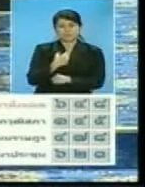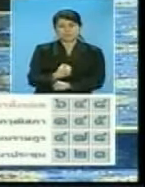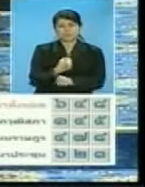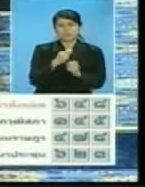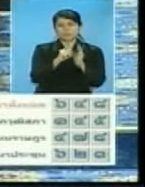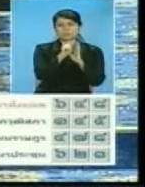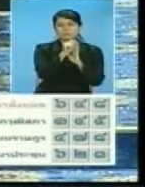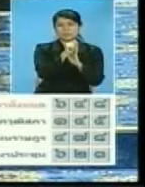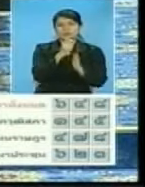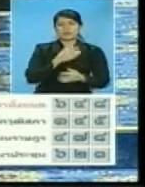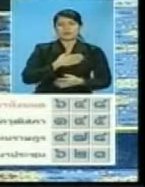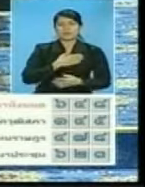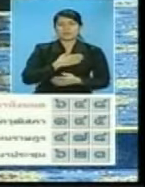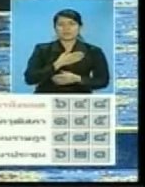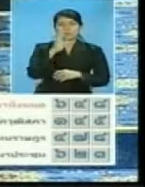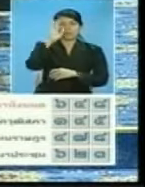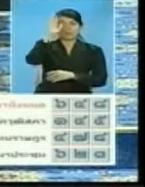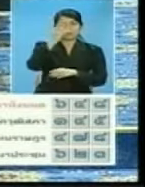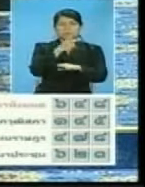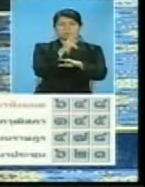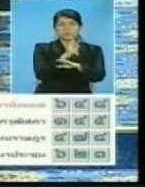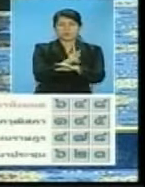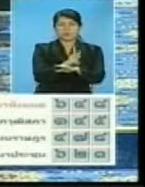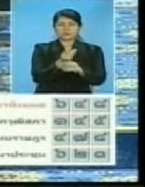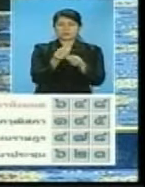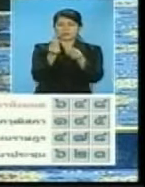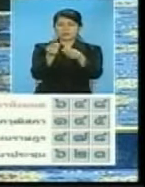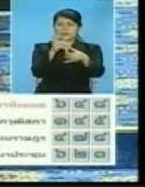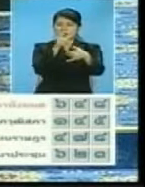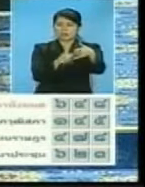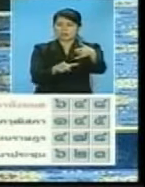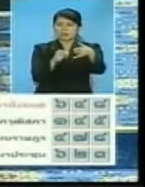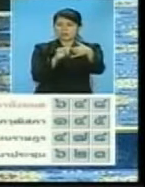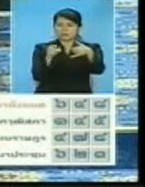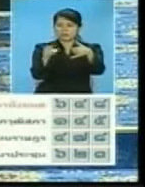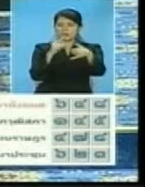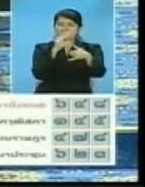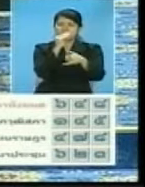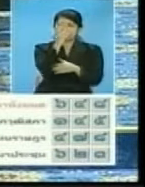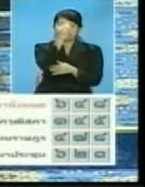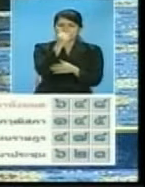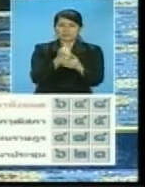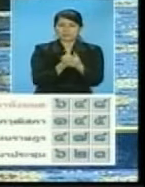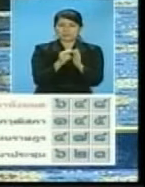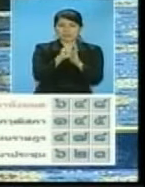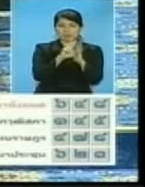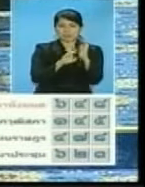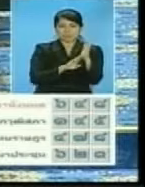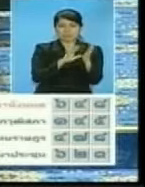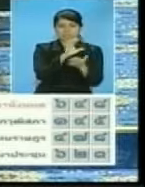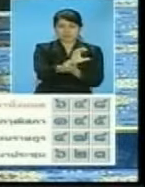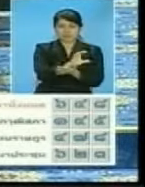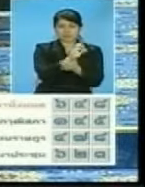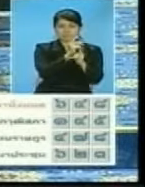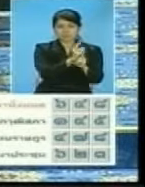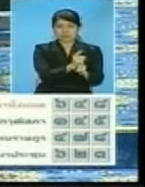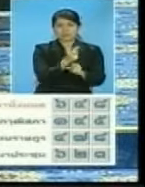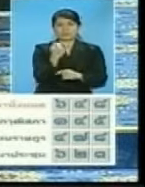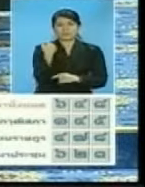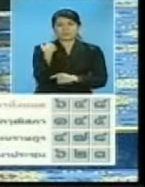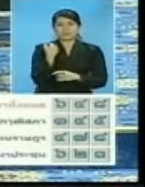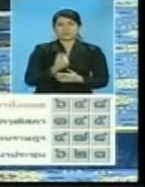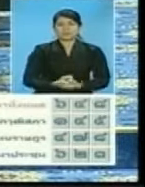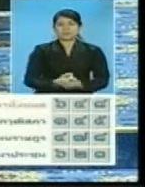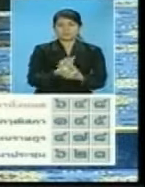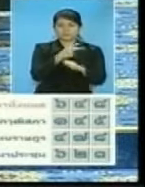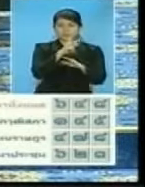งท่านประธานนะครับที่ท่านประธานปล่อยให้เพื่อนสมาชิกพูดข้อบังคับเขียนไว้ชัดเจนครับเวลาที่ท่านประธานต้องฟังเนี่ยผมคิดว่